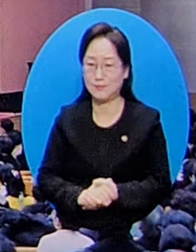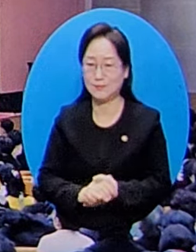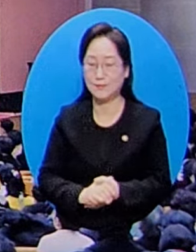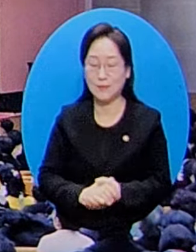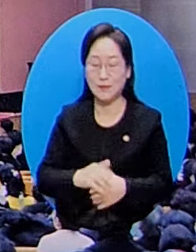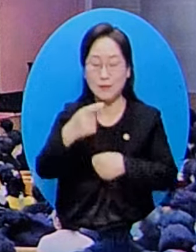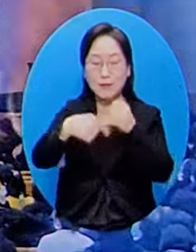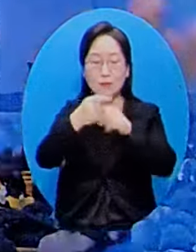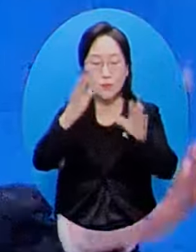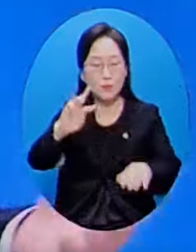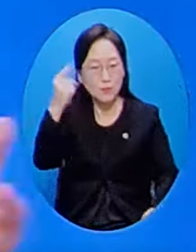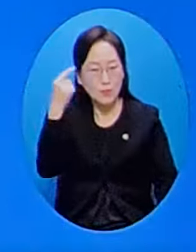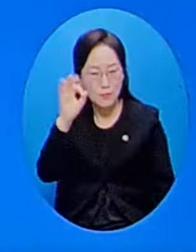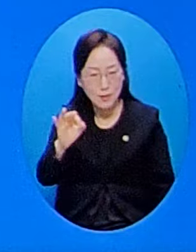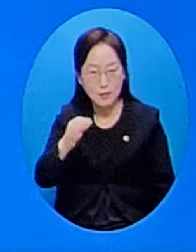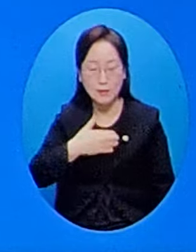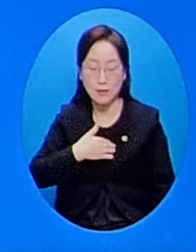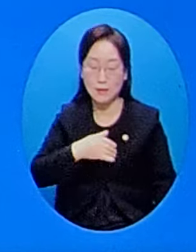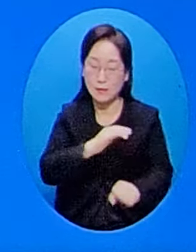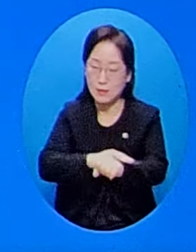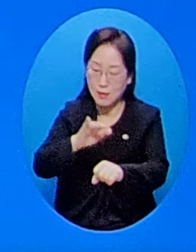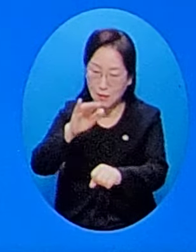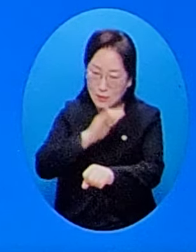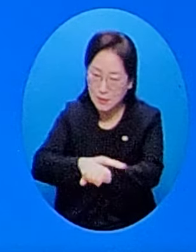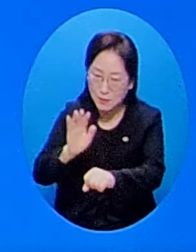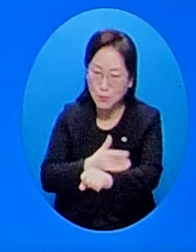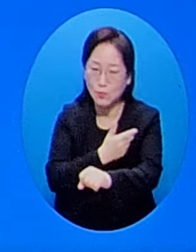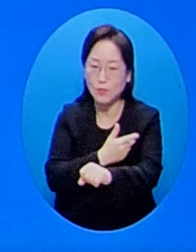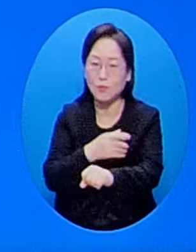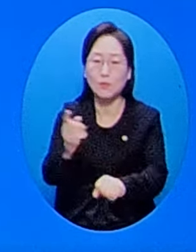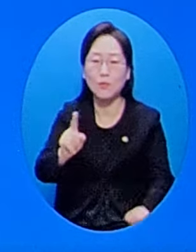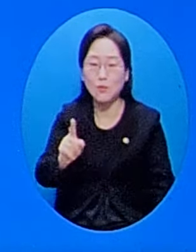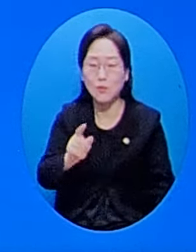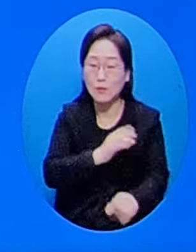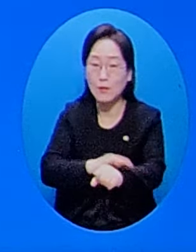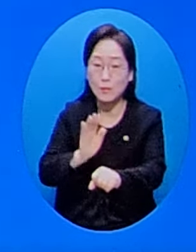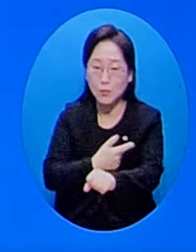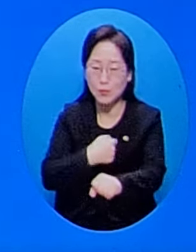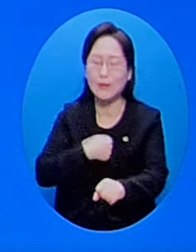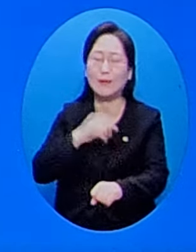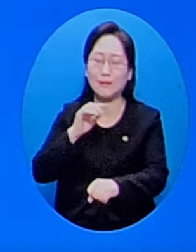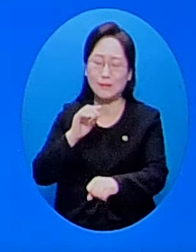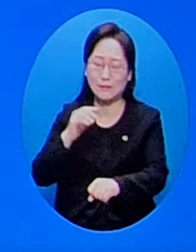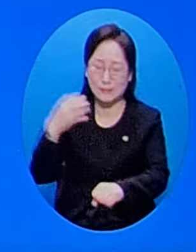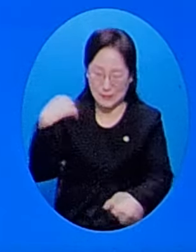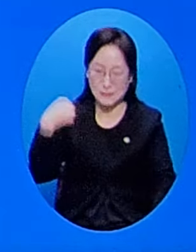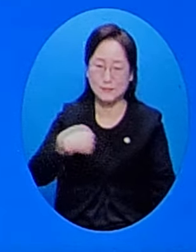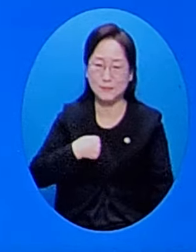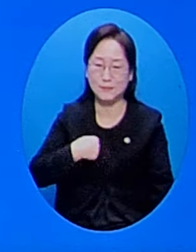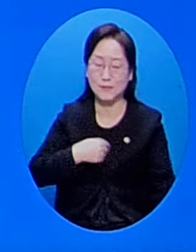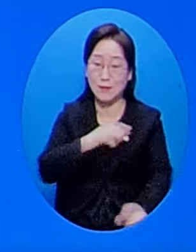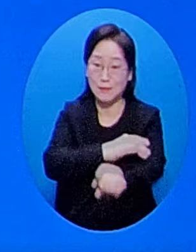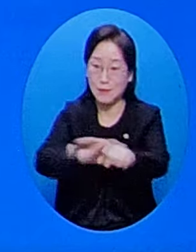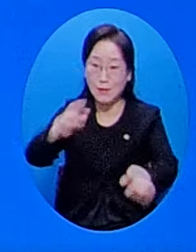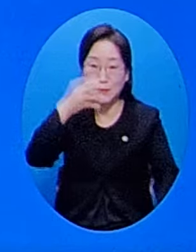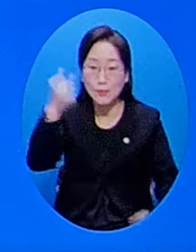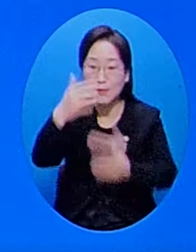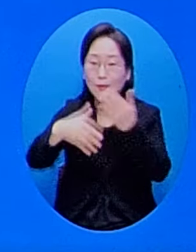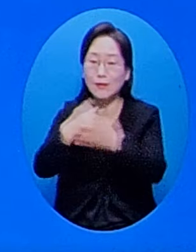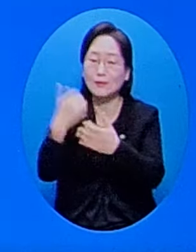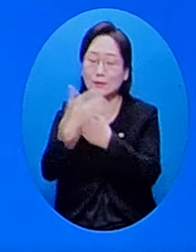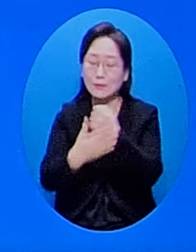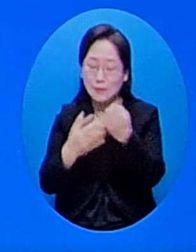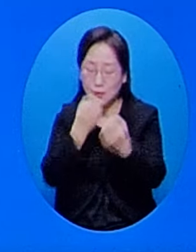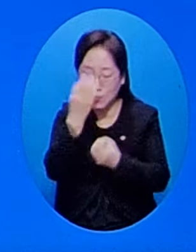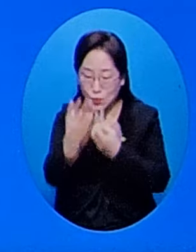돌아보면서 내가 잘된 것, 잘못된 것, 잘못된 것은 내 탓이고 잘된 것은 다 하나님의 은혜라고